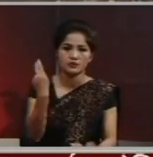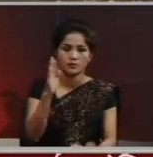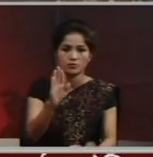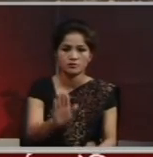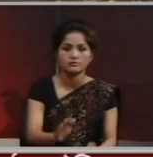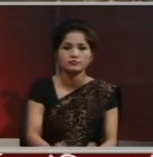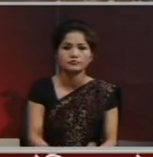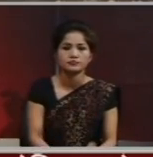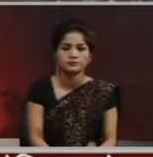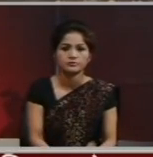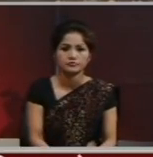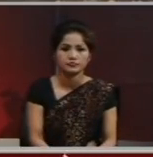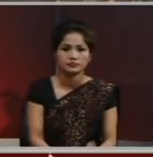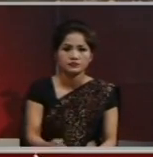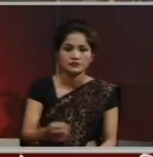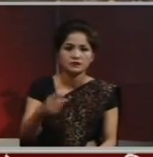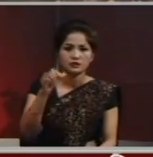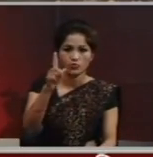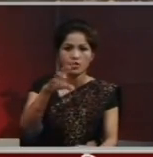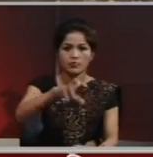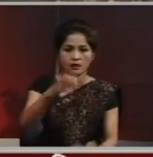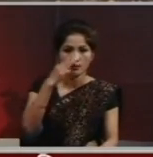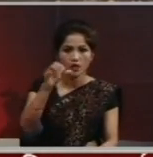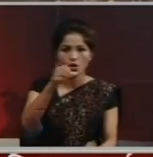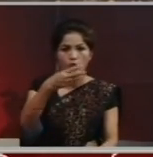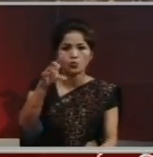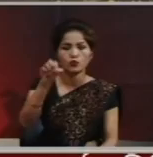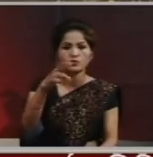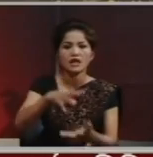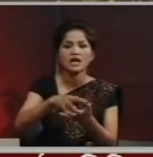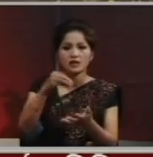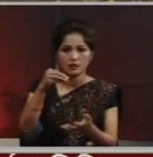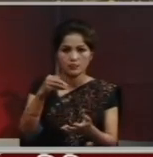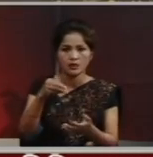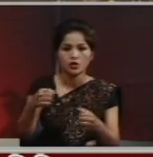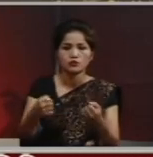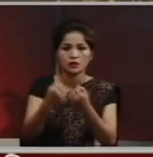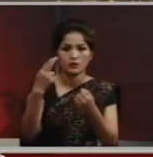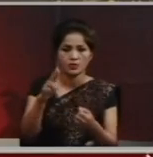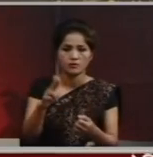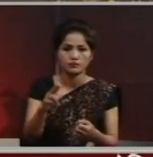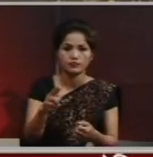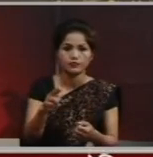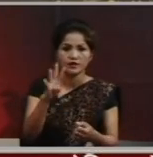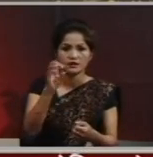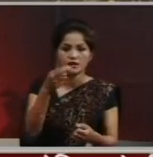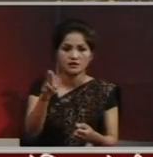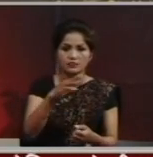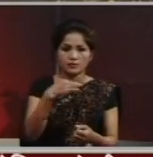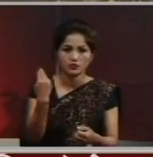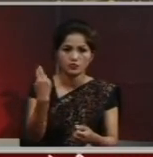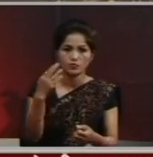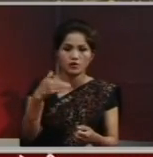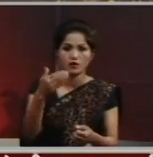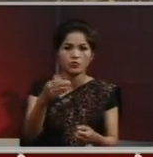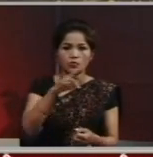ज्यान गुमाएका छन्। जियान्सी प्रान्तस्थित ऊर्जा उत्पादन केन्द्रमा दुर्घटना भएको, 40 जनाको